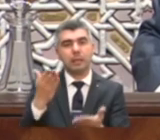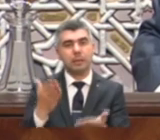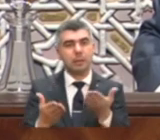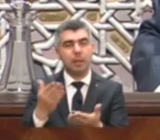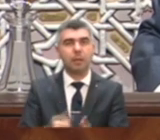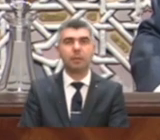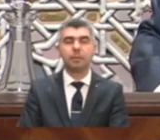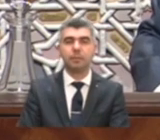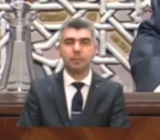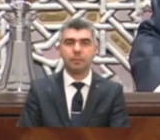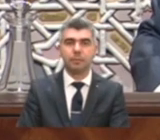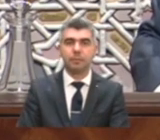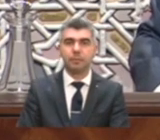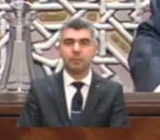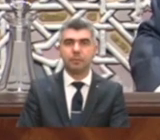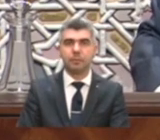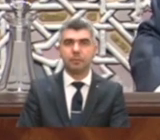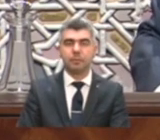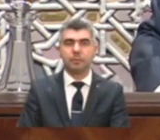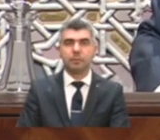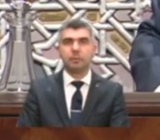الوحده والتعادليه. تفضل السيد النائب.